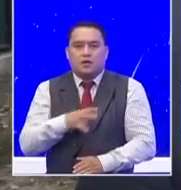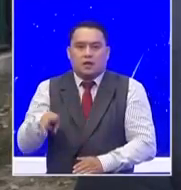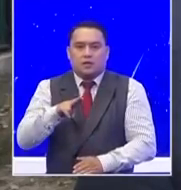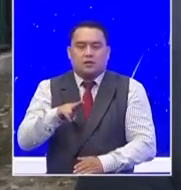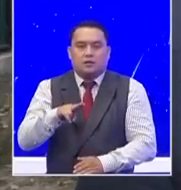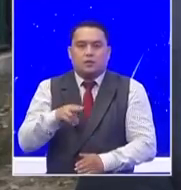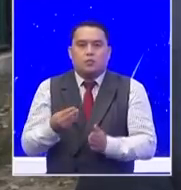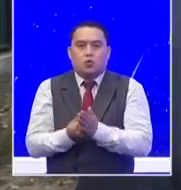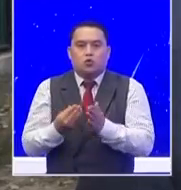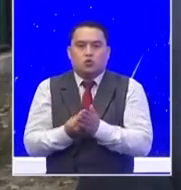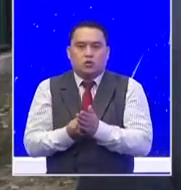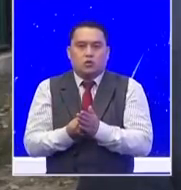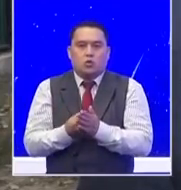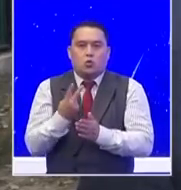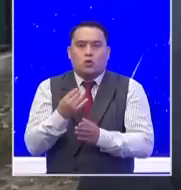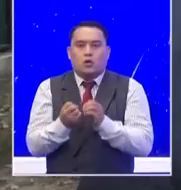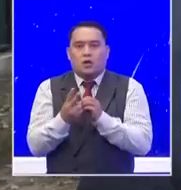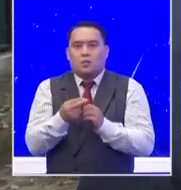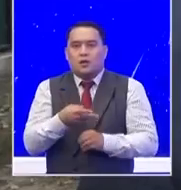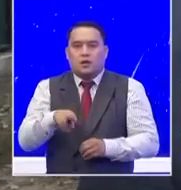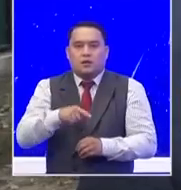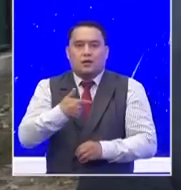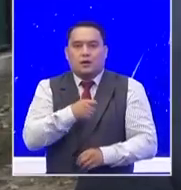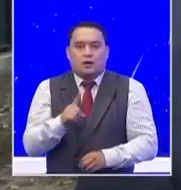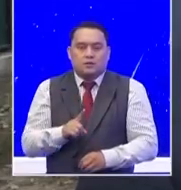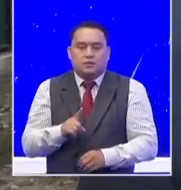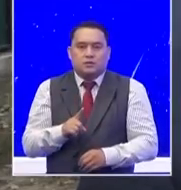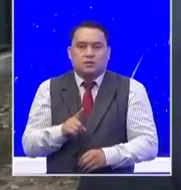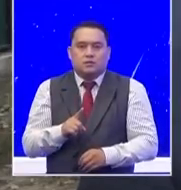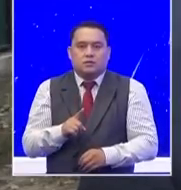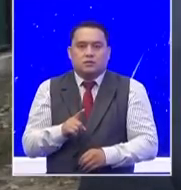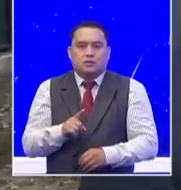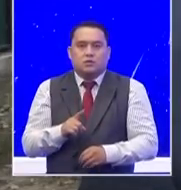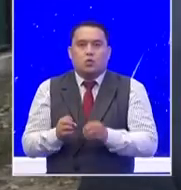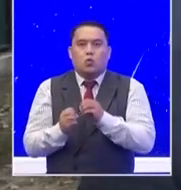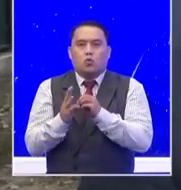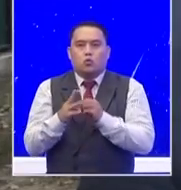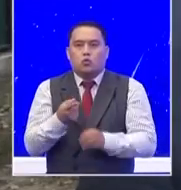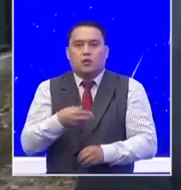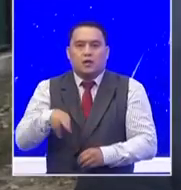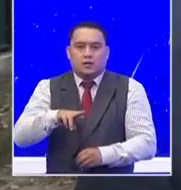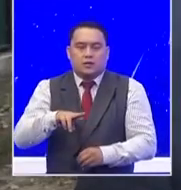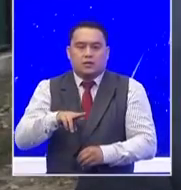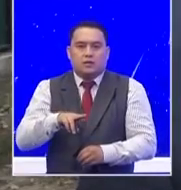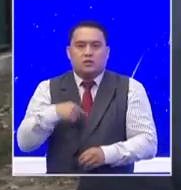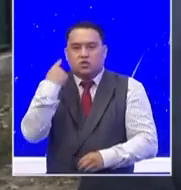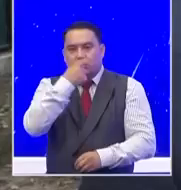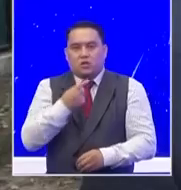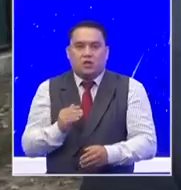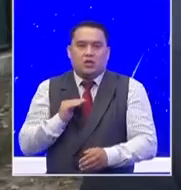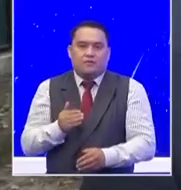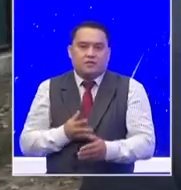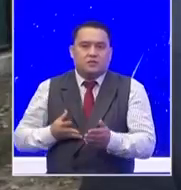бюджеттен 12,5 миллиард Қазтрансгаз есебінен және де 14,5 миллиард жеке инвестициялар